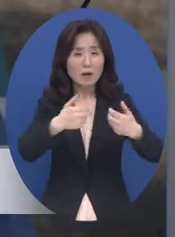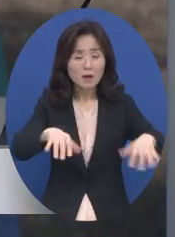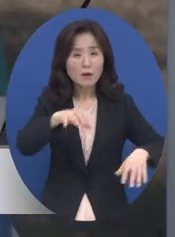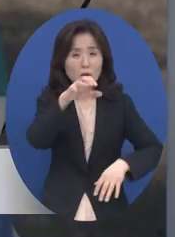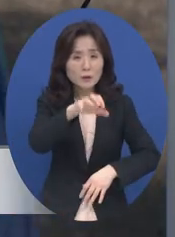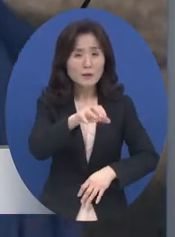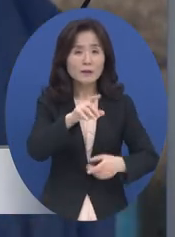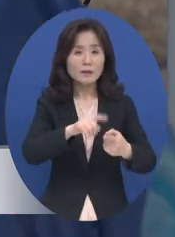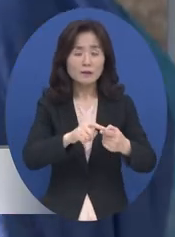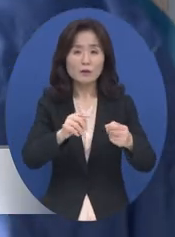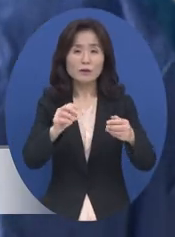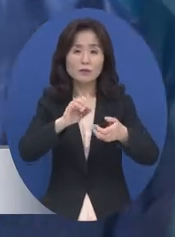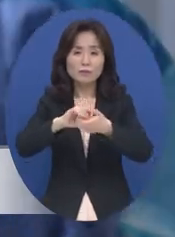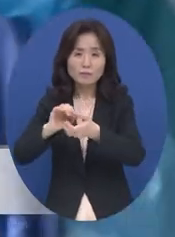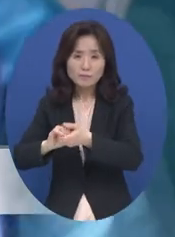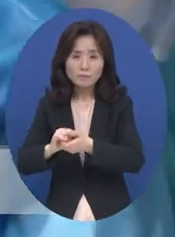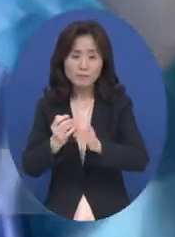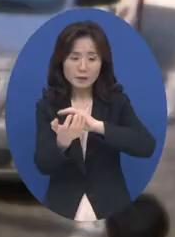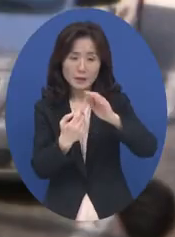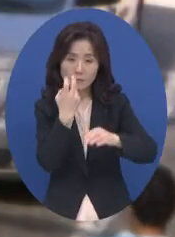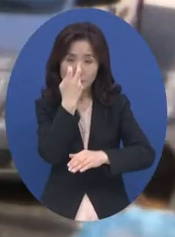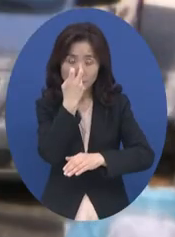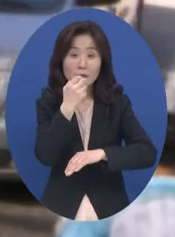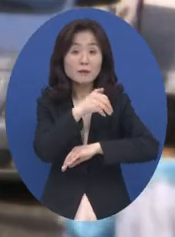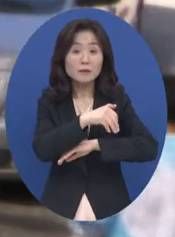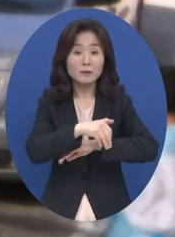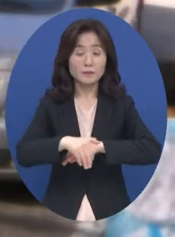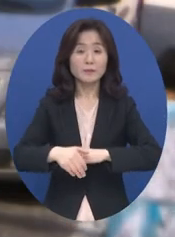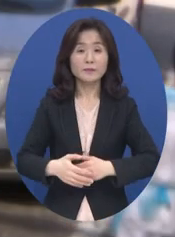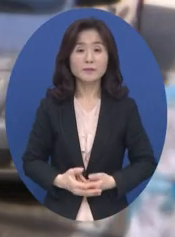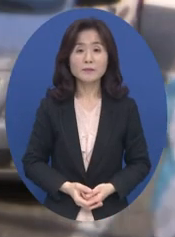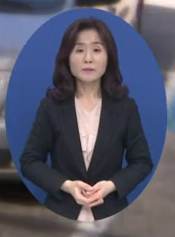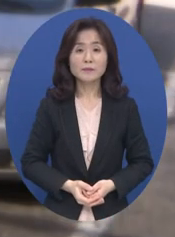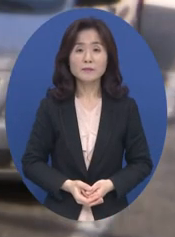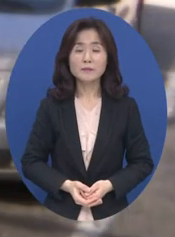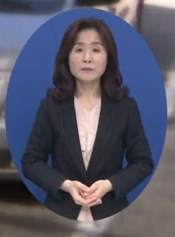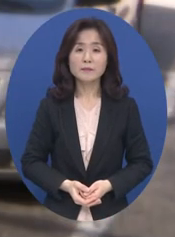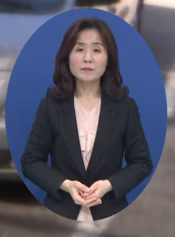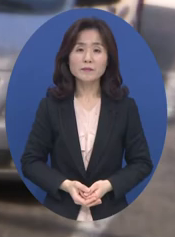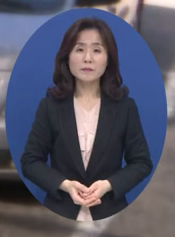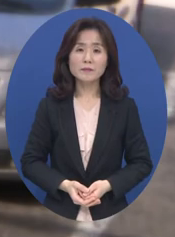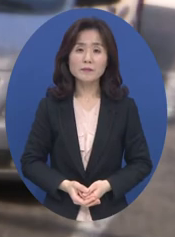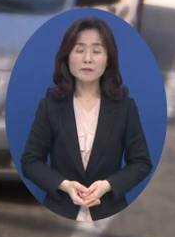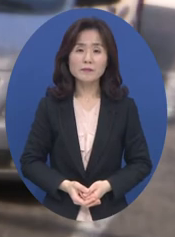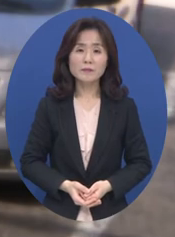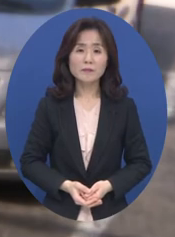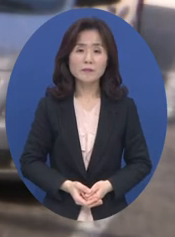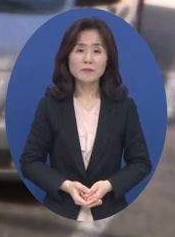대상으로 주기적인 선제 검사를 진행할 방침입니다. 경기지TV 최지연입니다.